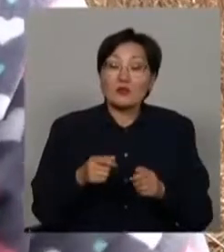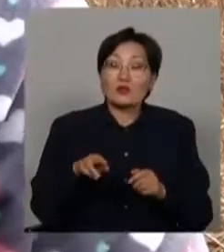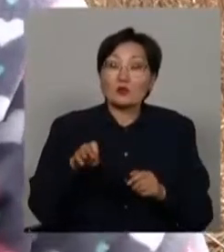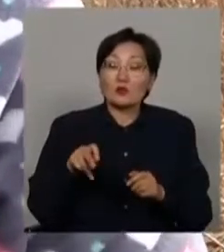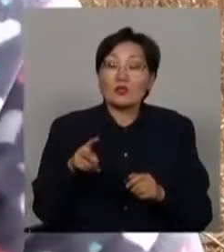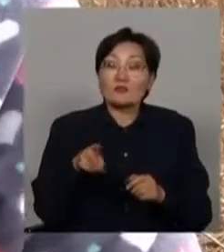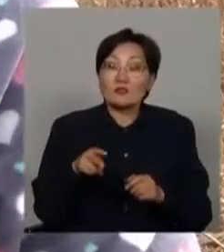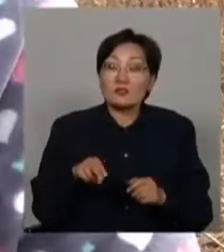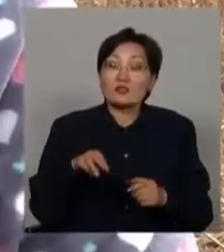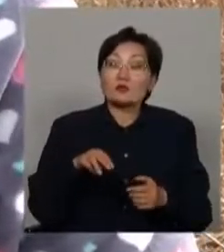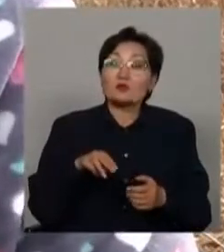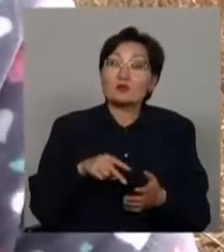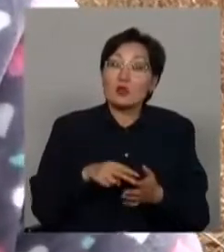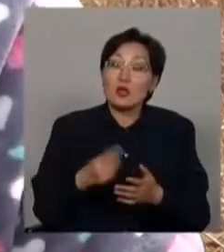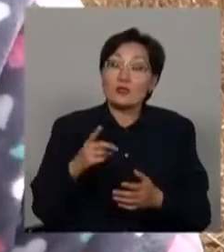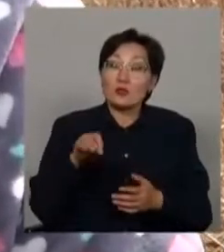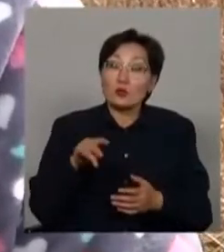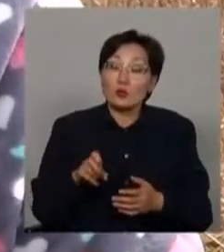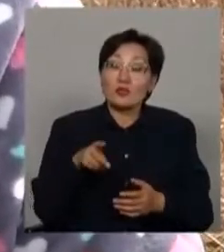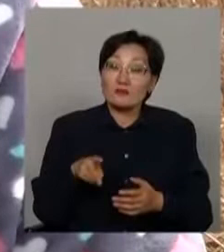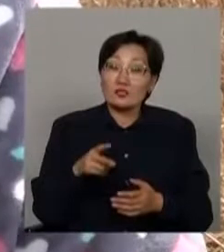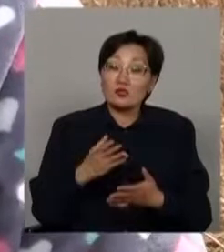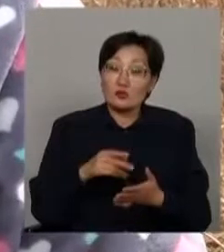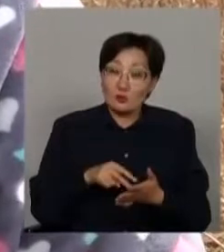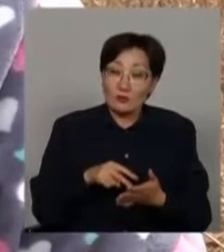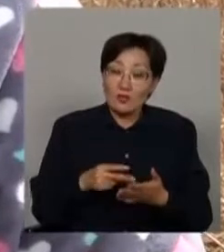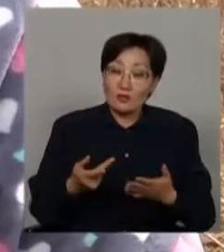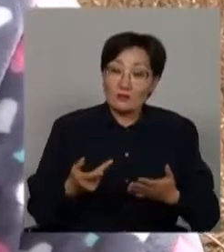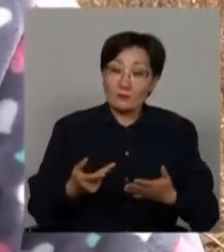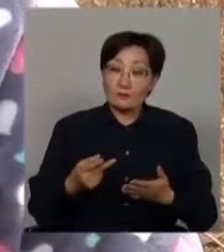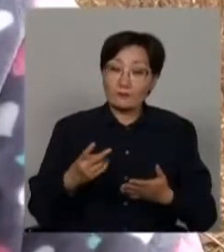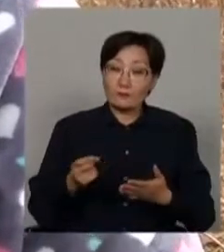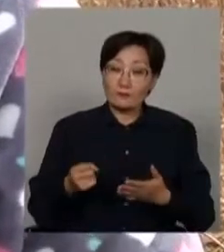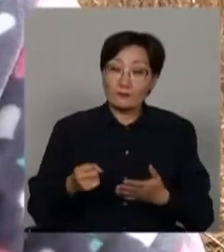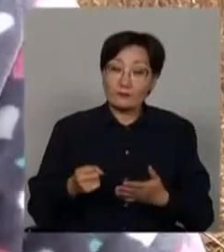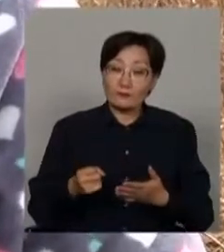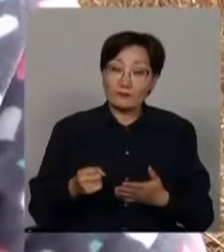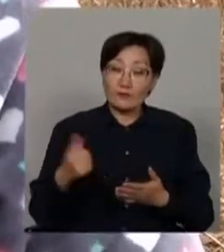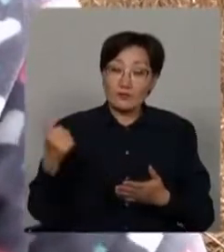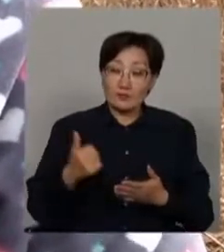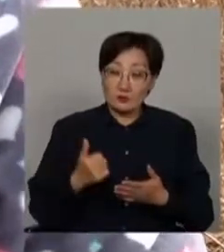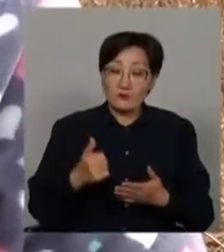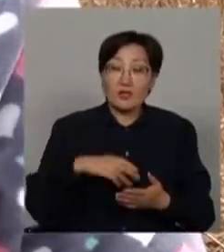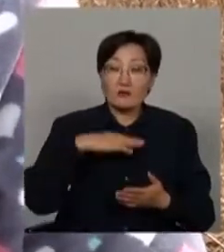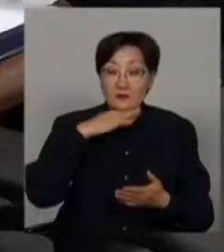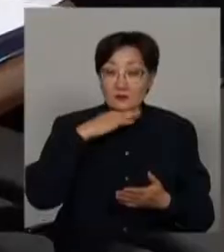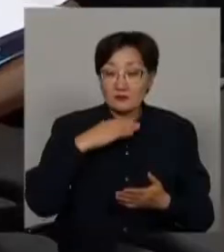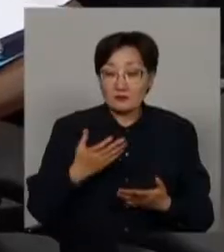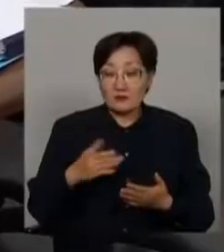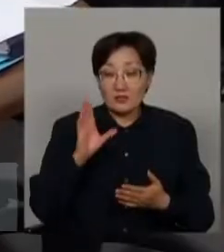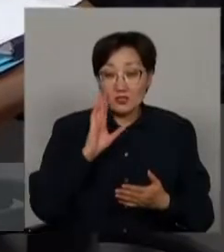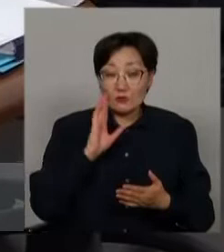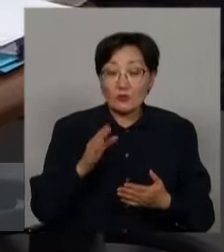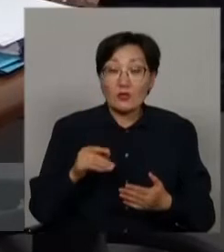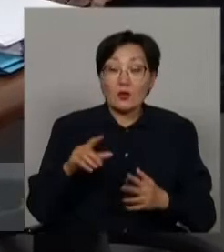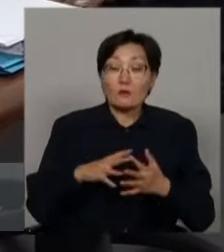знаете, 1 тонна. Где-то на неделю, да? Неделю хватает и все. Оказалось,